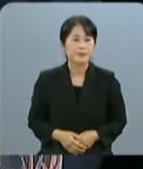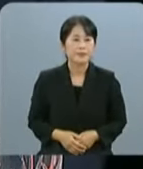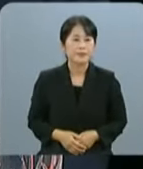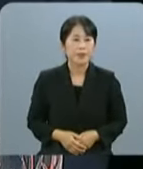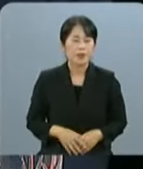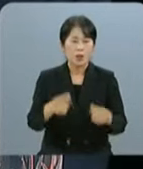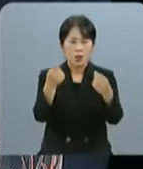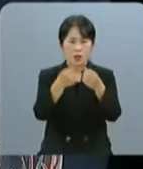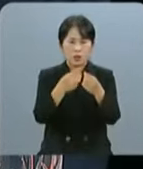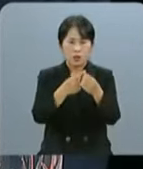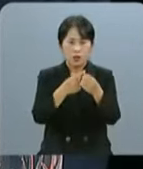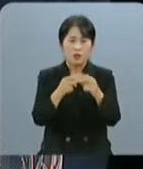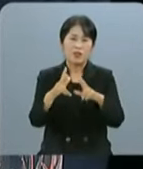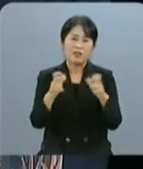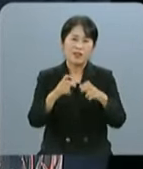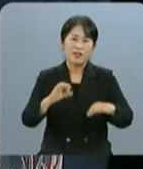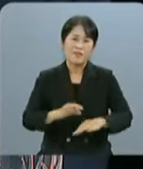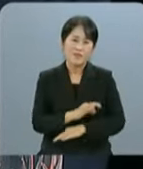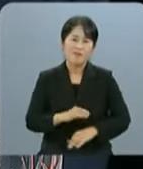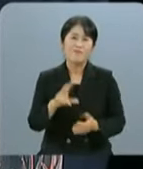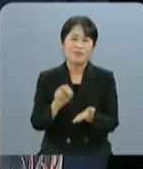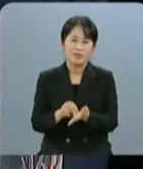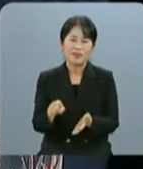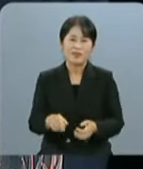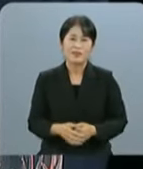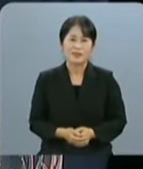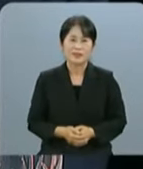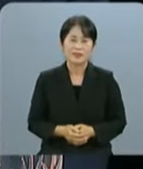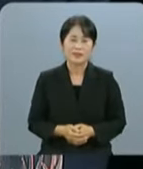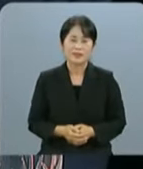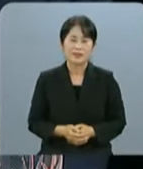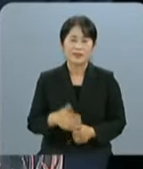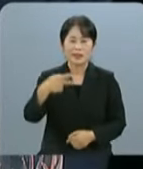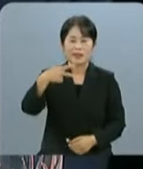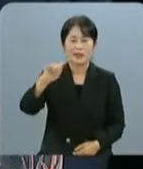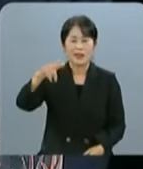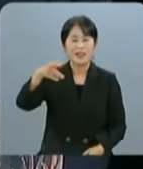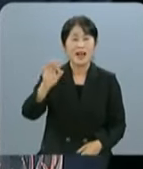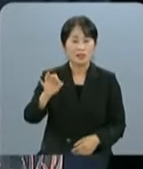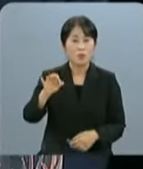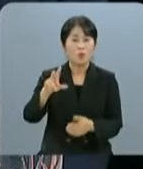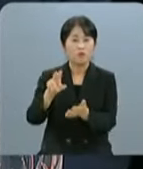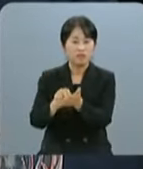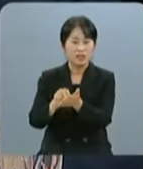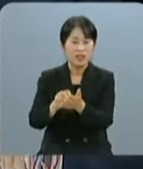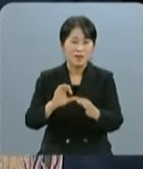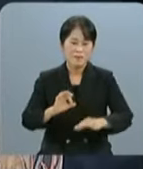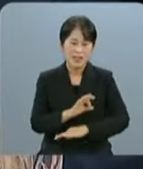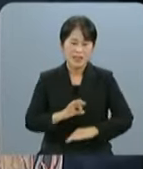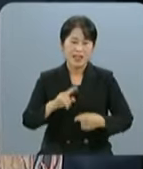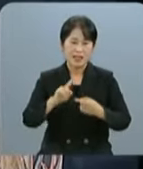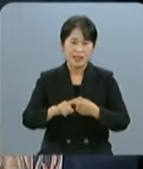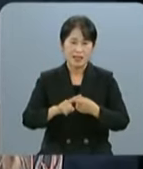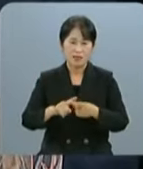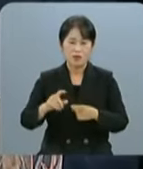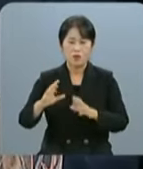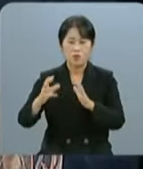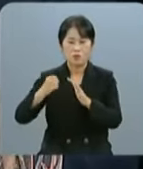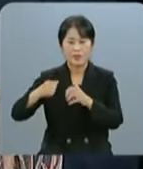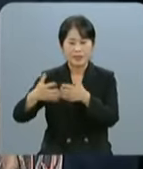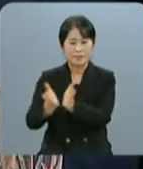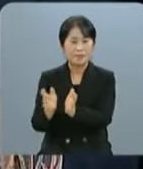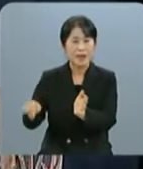우선 첫째가 대장동 비리죠. 대장동 비리를 좀 더 우리 당에서